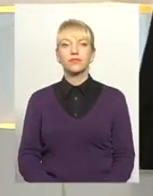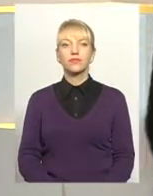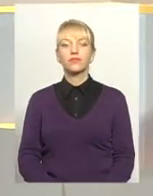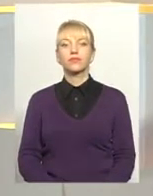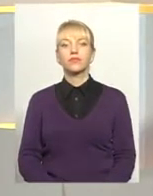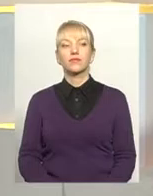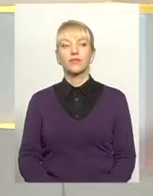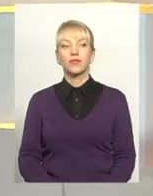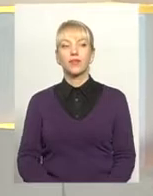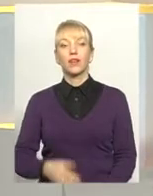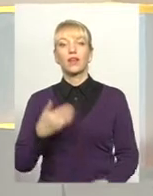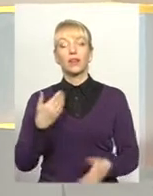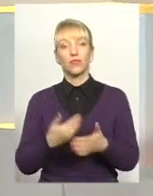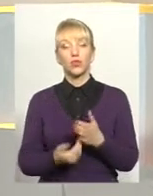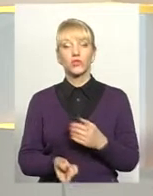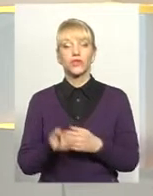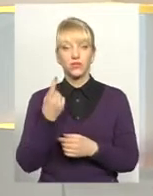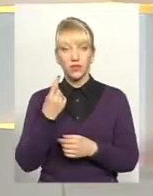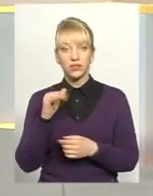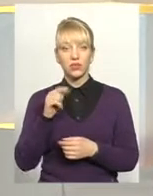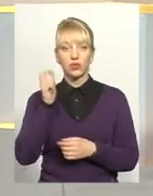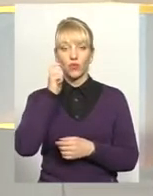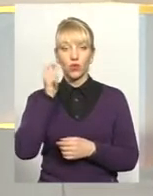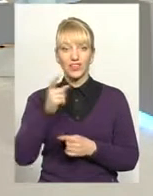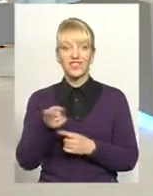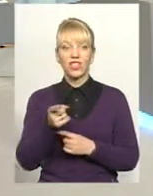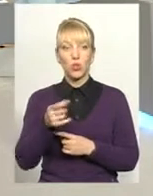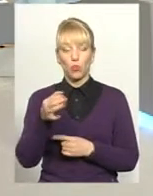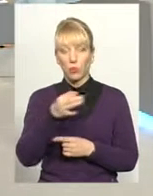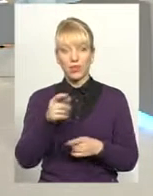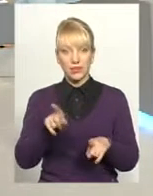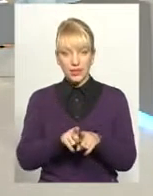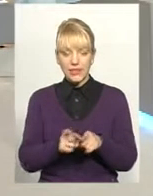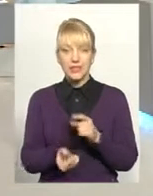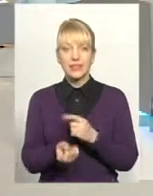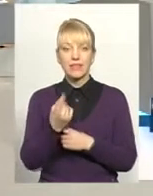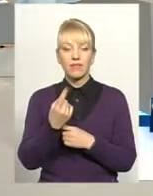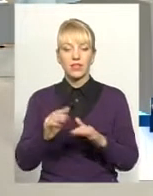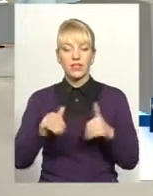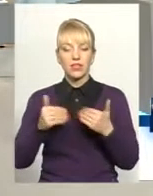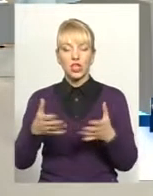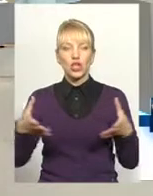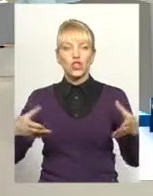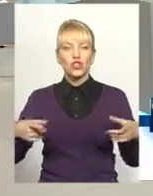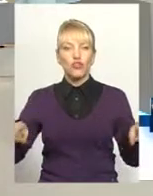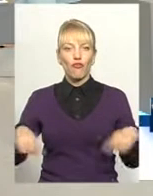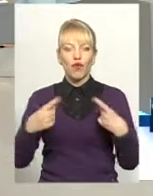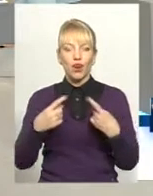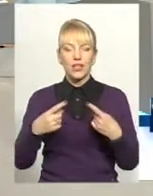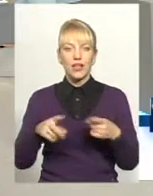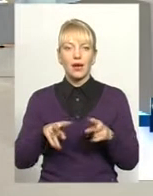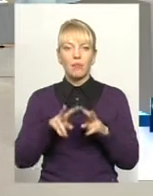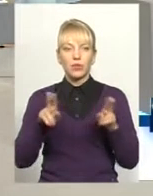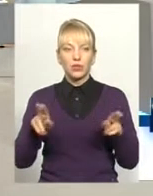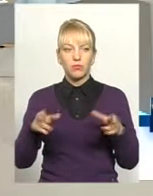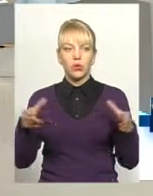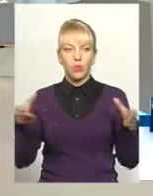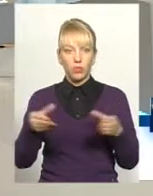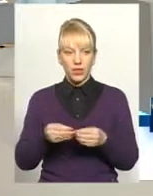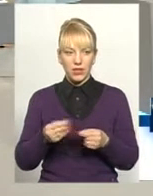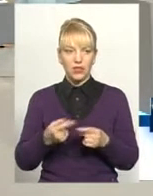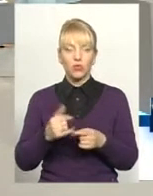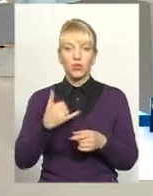І от виявляється, в Україні, в Тернопільській області, вже теж з'явилась ініціатива створення подібного енергетичного кооперативу. У нас, звичайно,